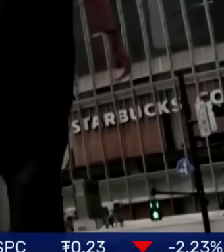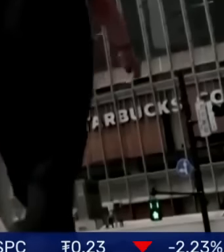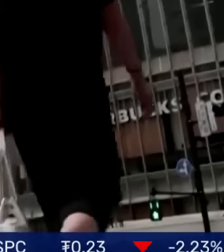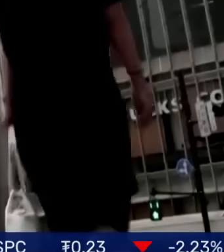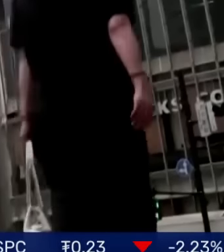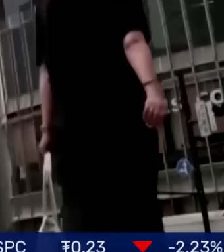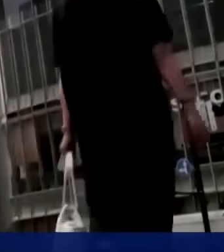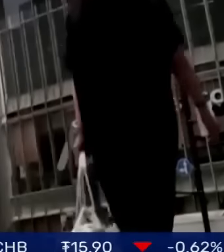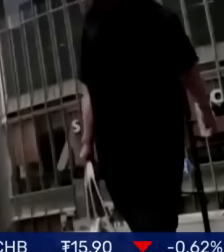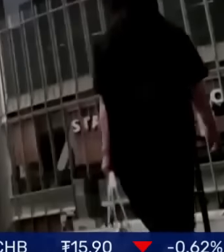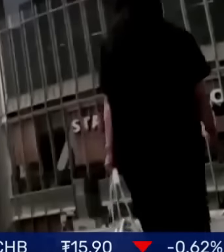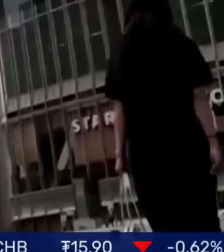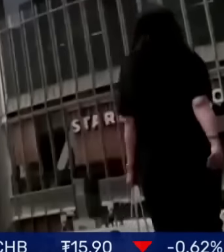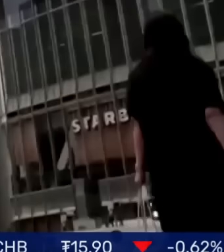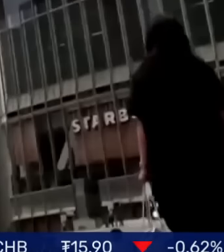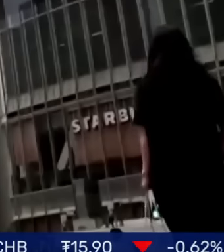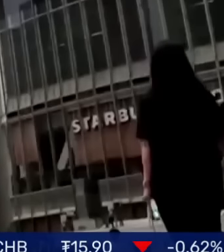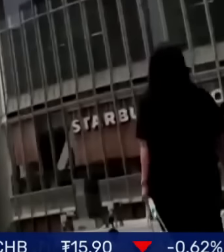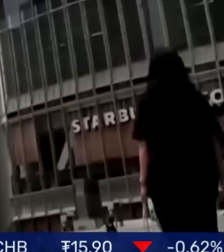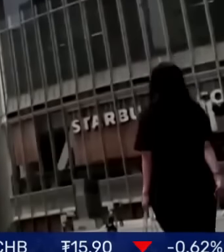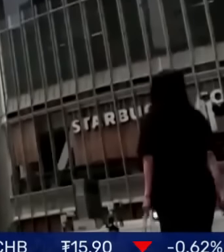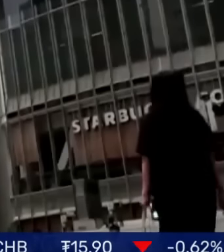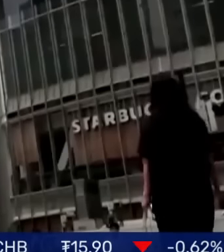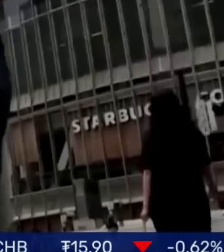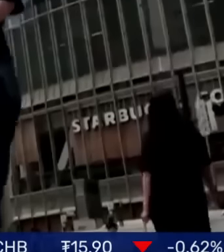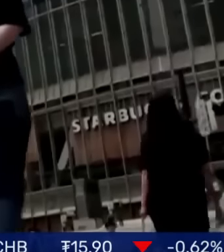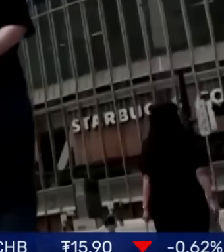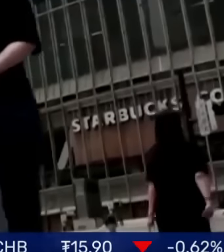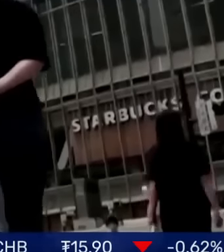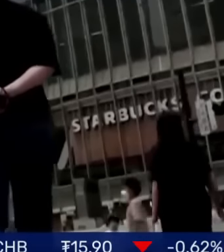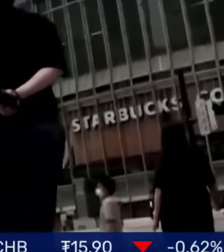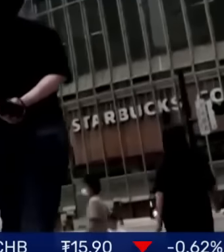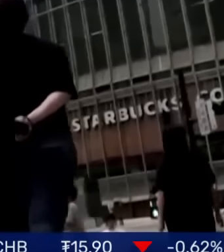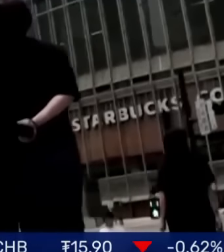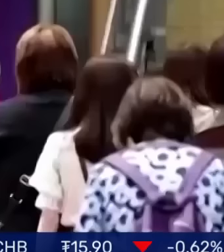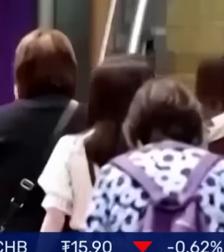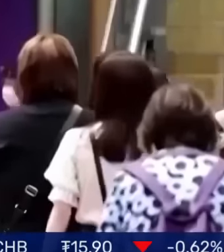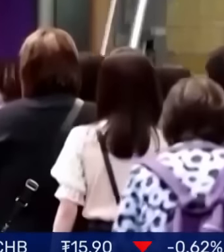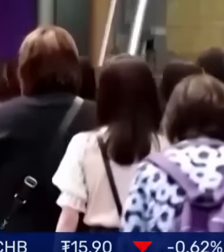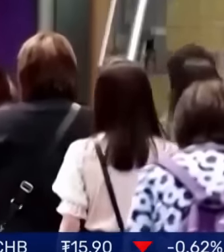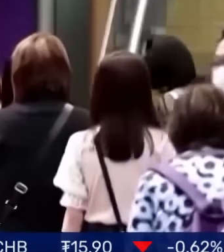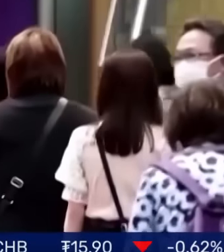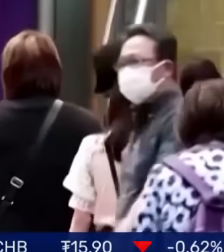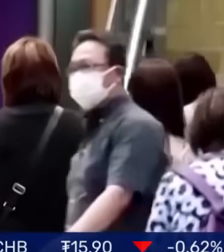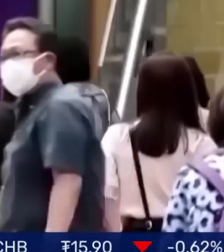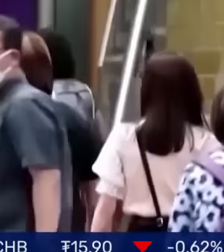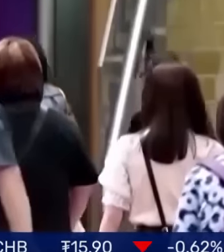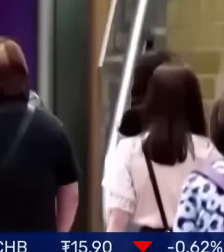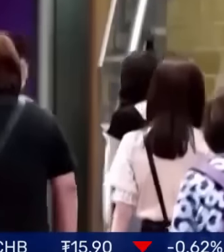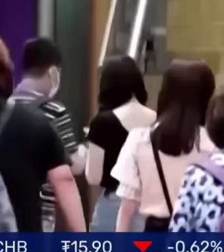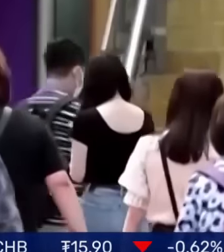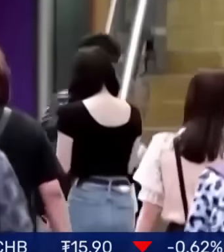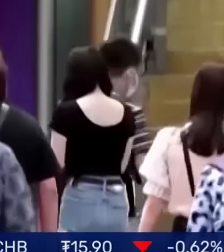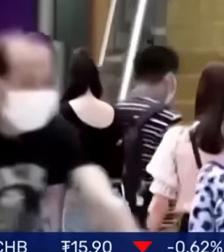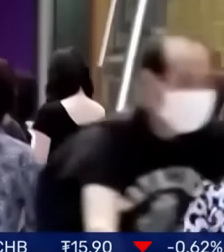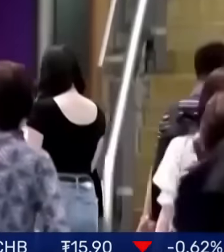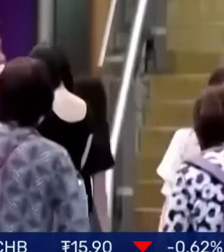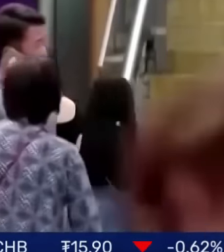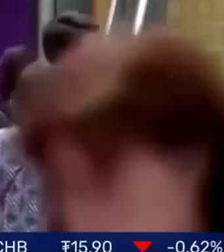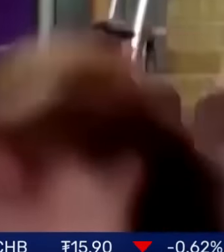Япон улсын эдийн засгийг 2023 оны 4-р улиралд 1.4% өснө гэж шинжээчд таамаглаж байсан. Гэвч тус улсын эдийн засаг өнгөрсөн